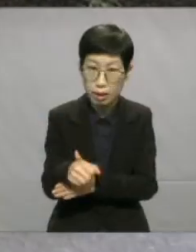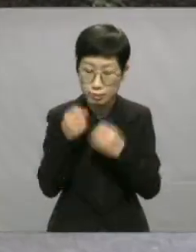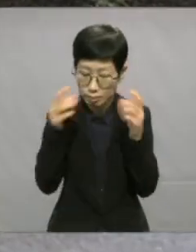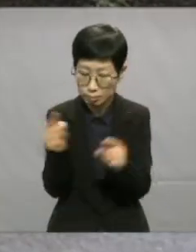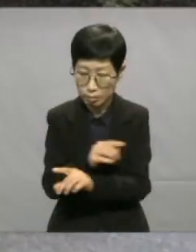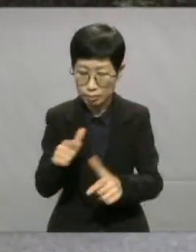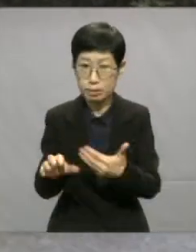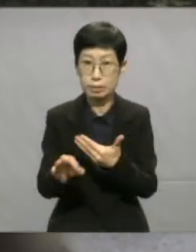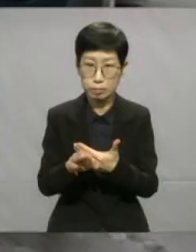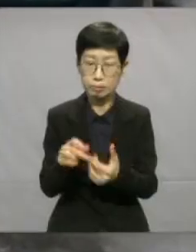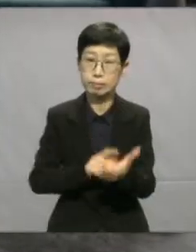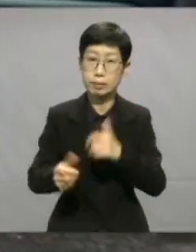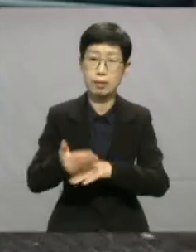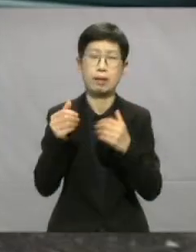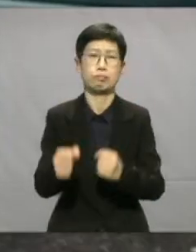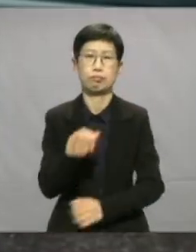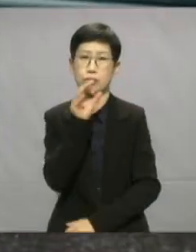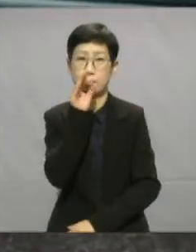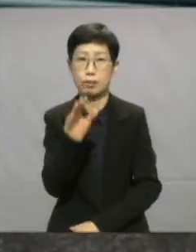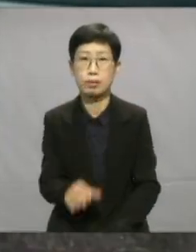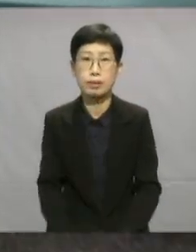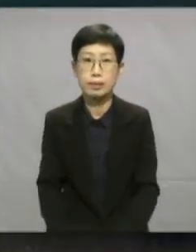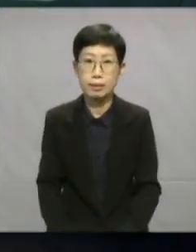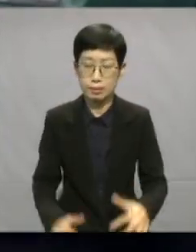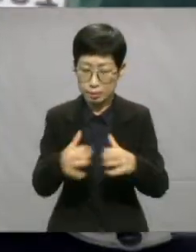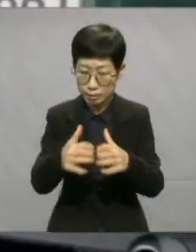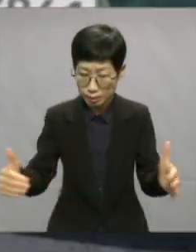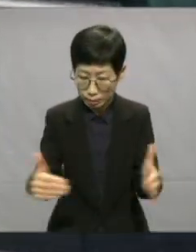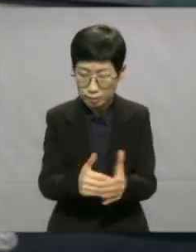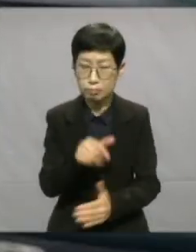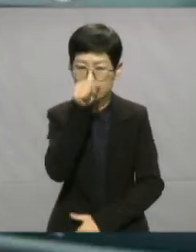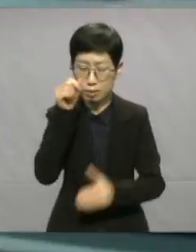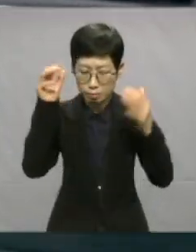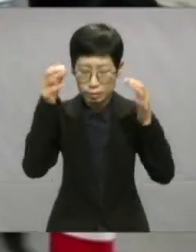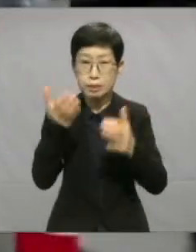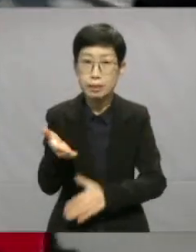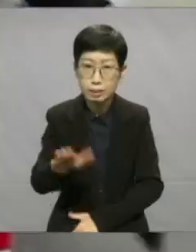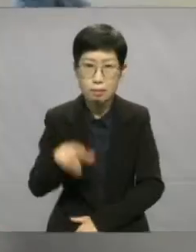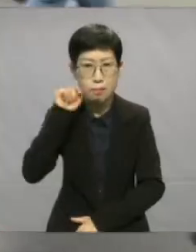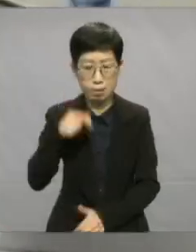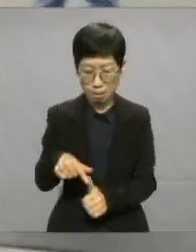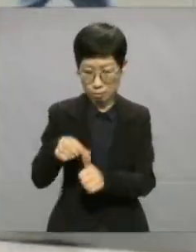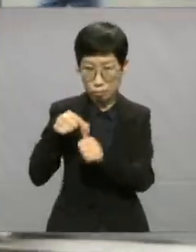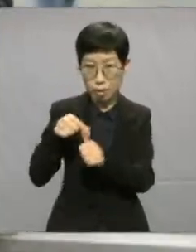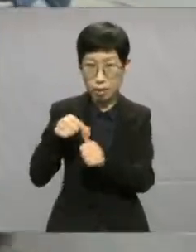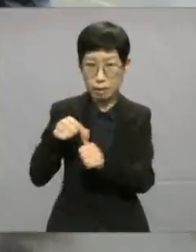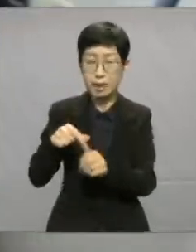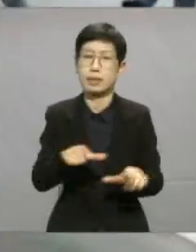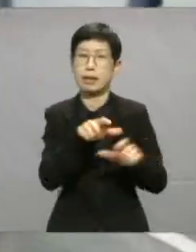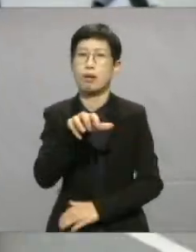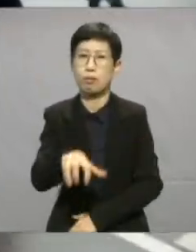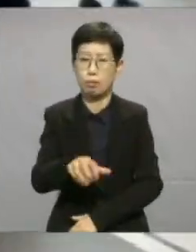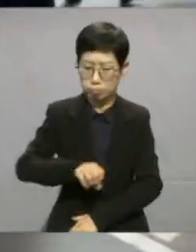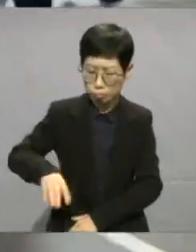더 이상 이곳에 머물 수 없습니다. 내전이 끝난 건 반갑지만 어렵게 구한 새 정착지를 잃을 수도 있다는